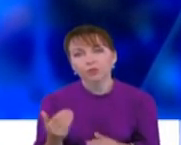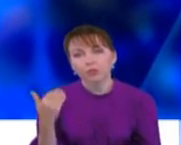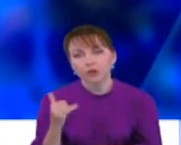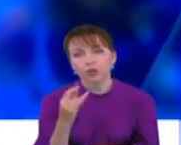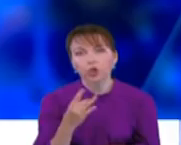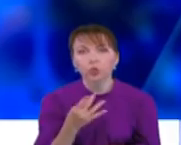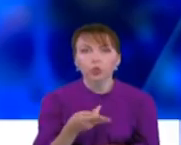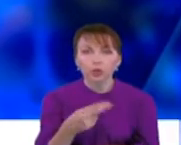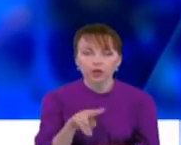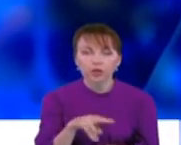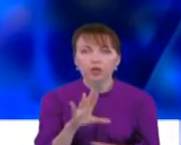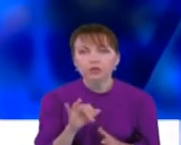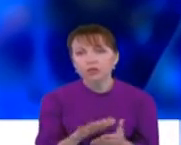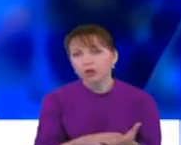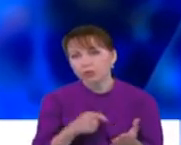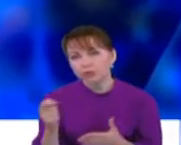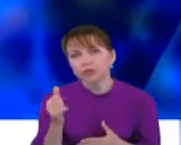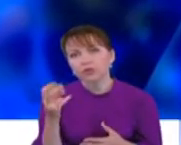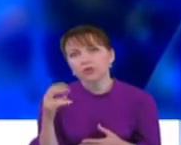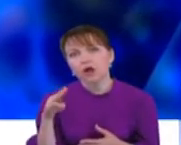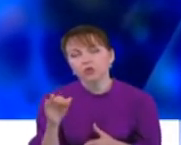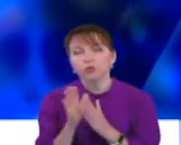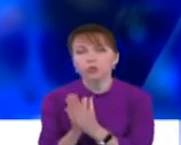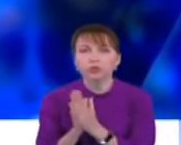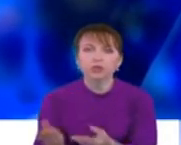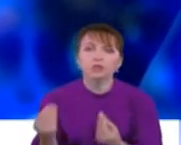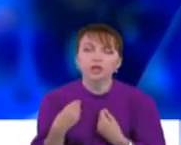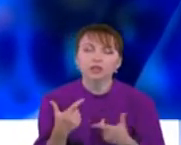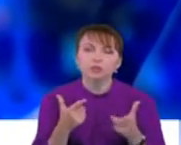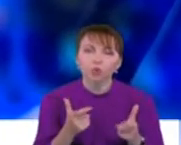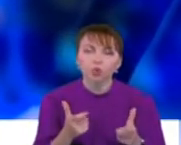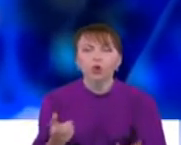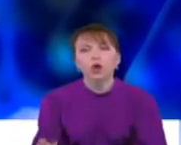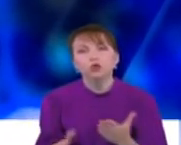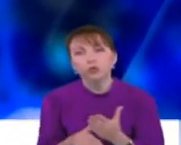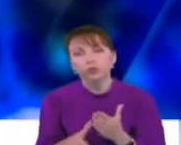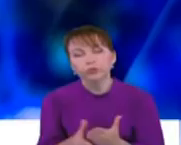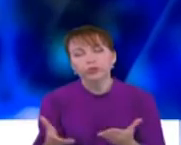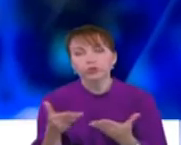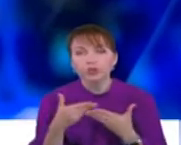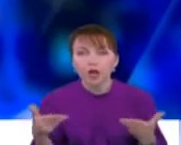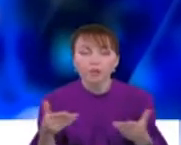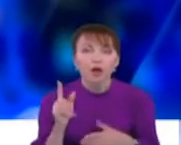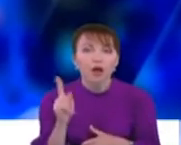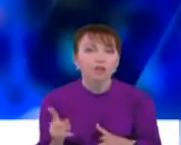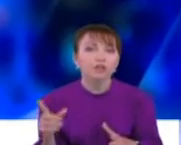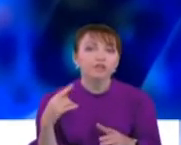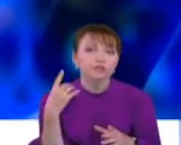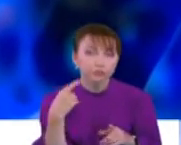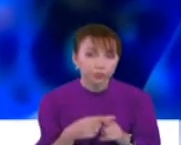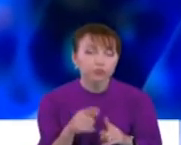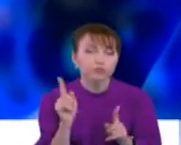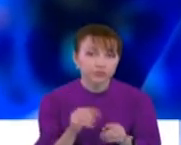це була апеляція до НАТО, дайте нам зброю, допоможіть нам, але в той же час НАТО